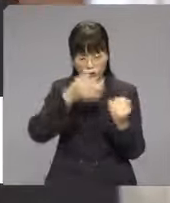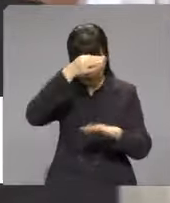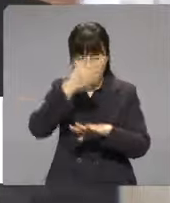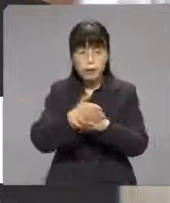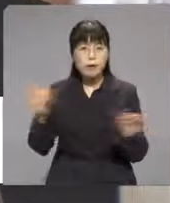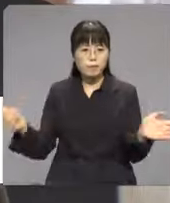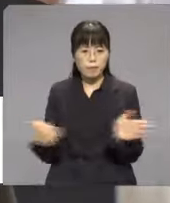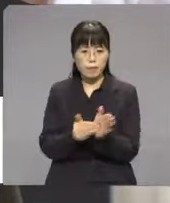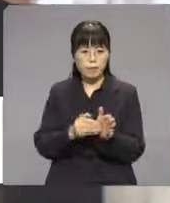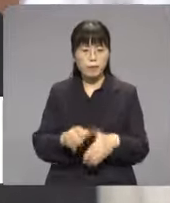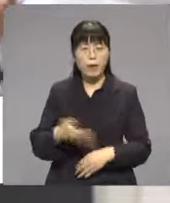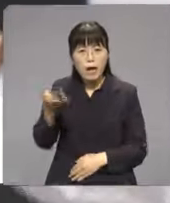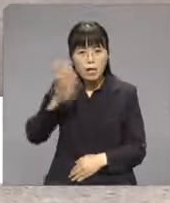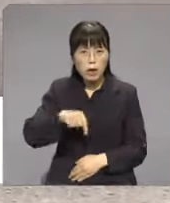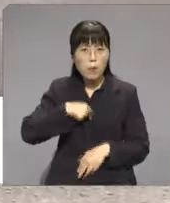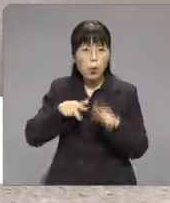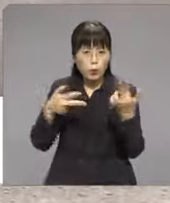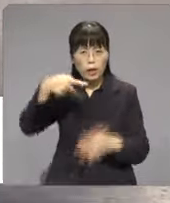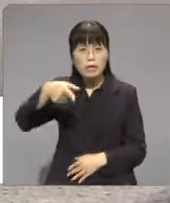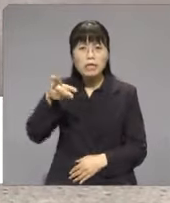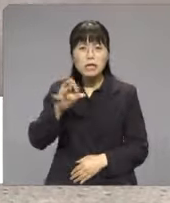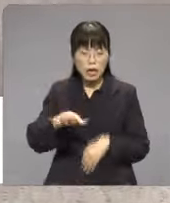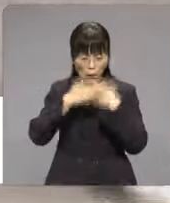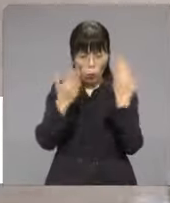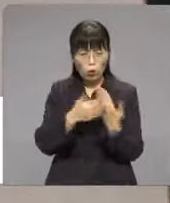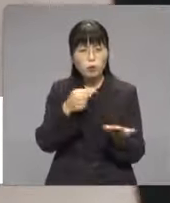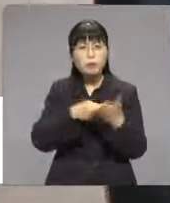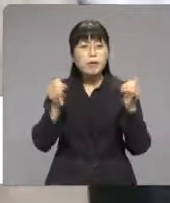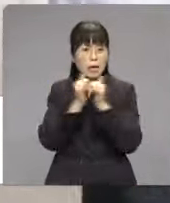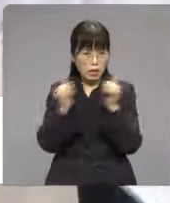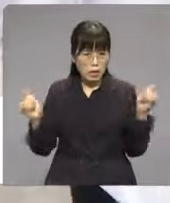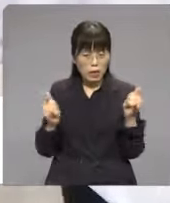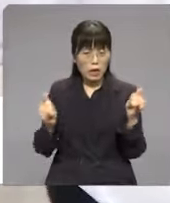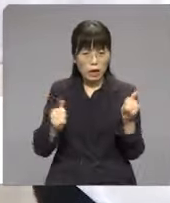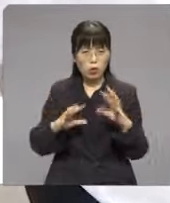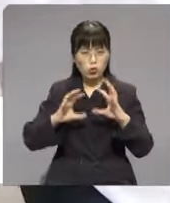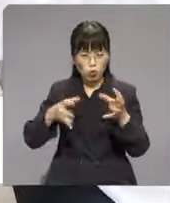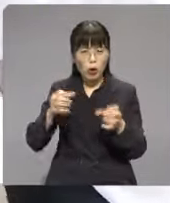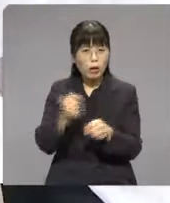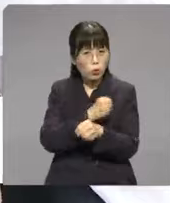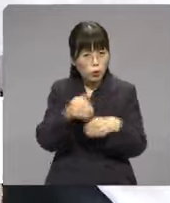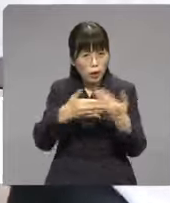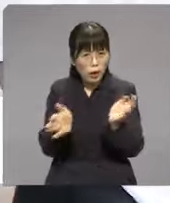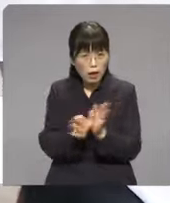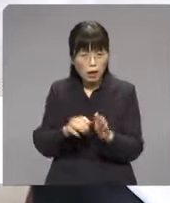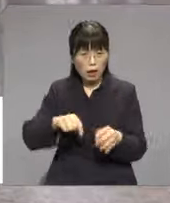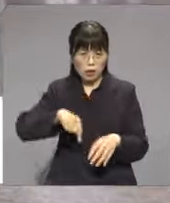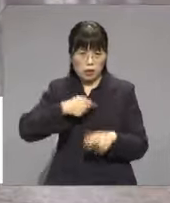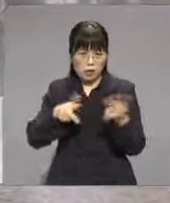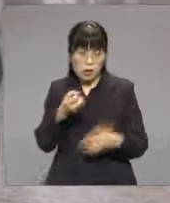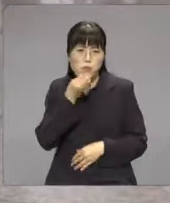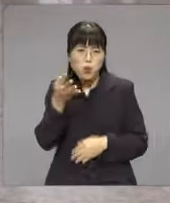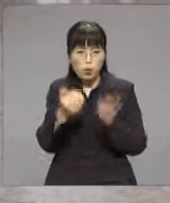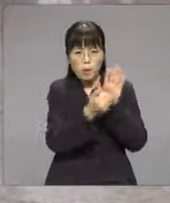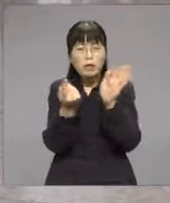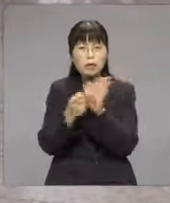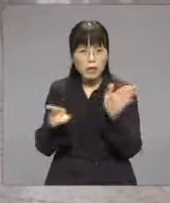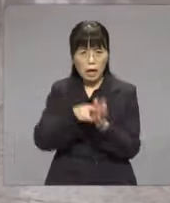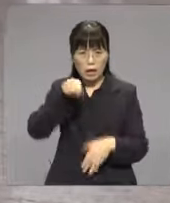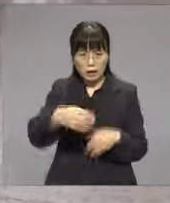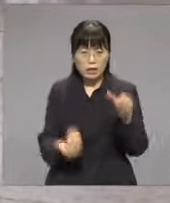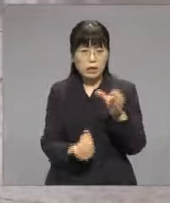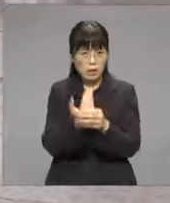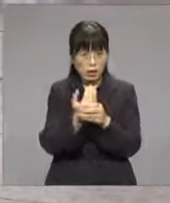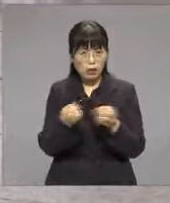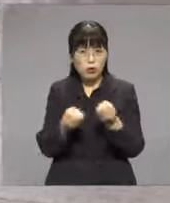사과했습니다. 다만 자신과 찌양은 모두 희생양이라며 주가 조작 카르텔이 자신의 폭로를 막기 위해 이 사건을